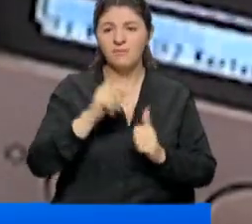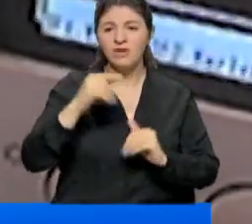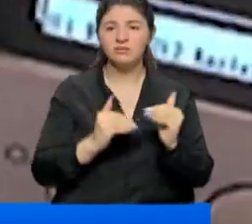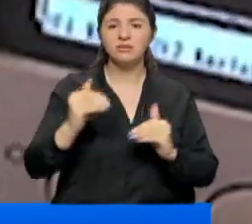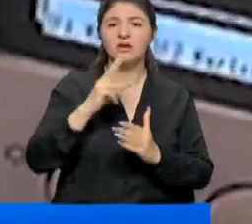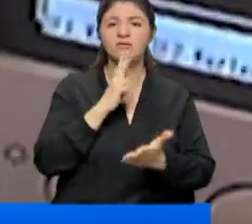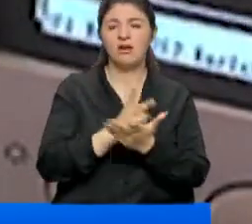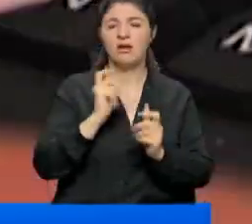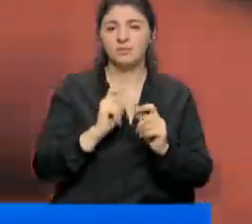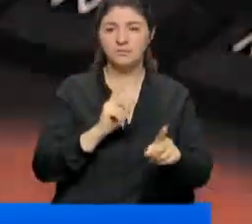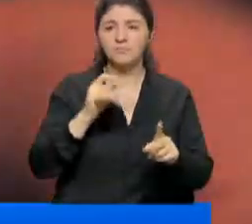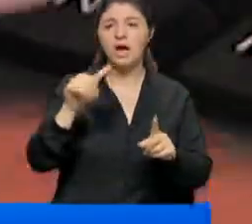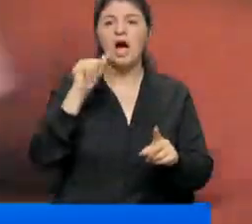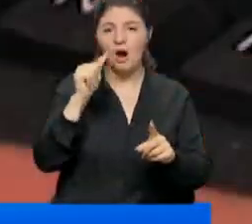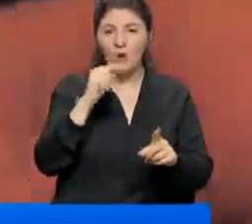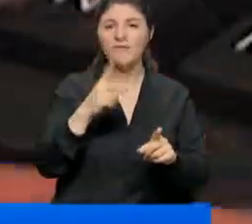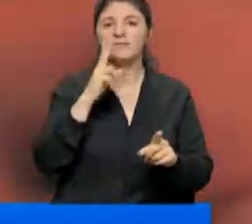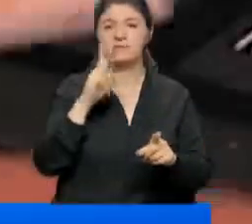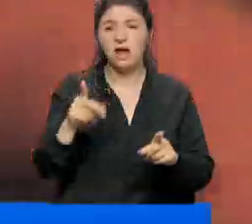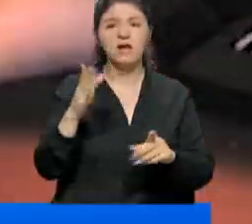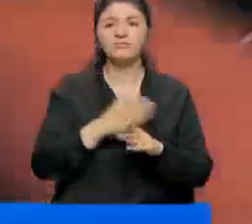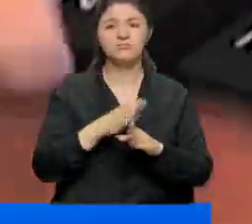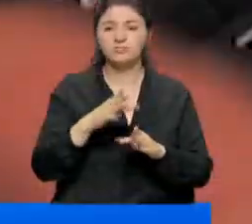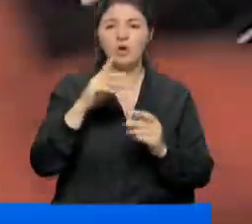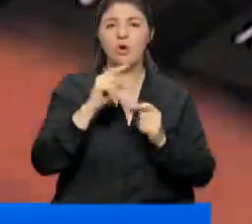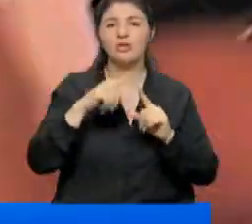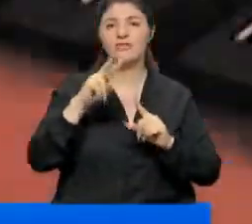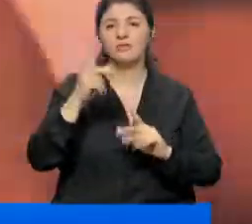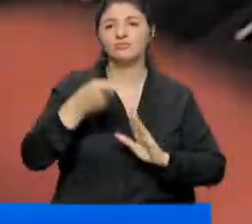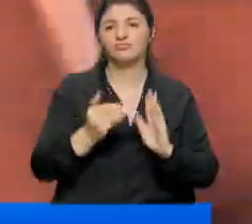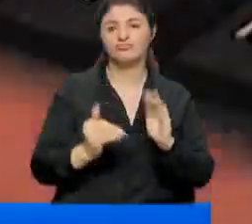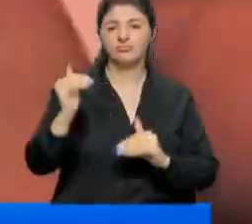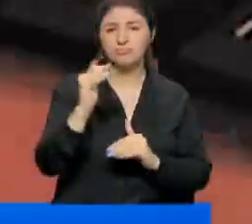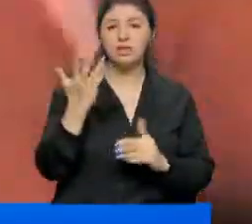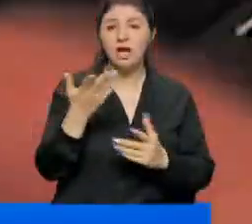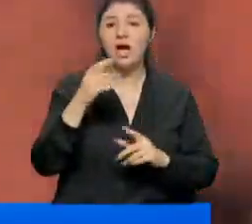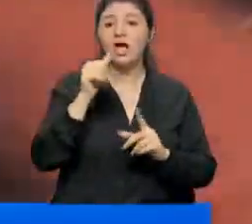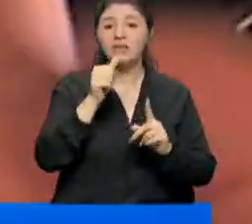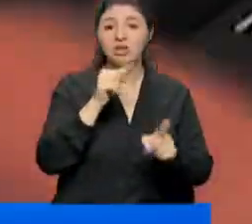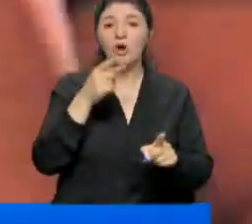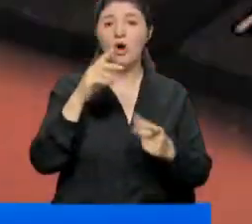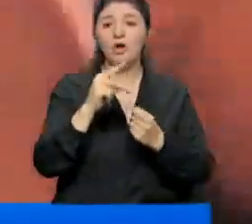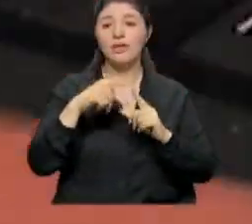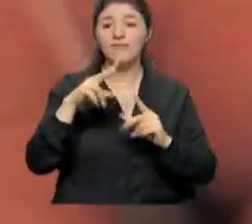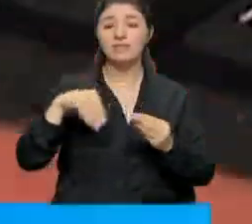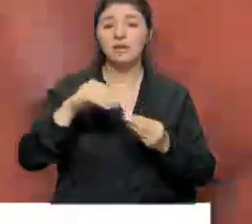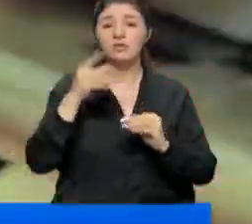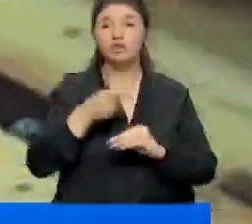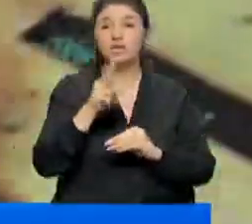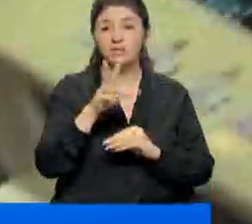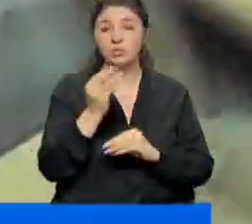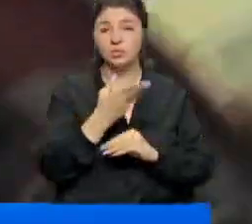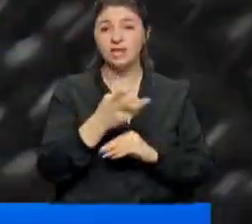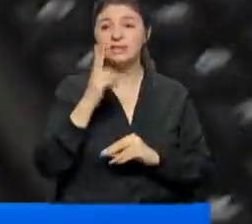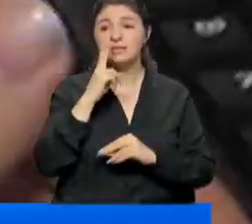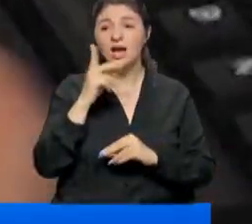vergi artışı kararı alındı alkollü içecekler ve sigara ürünlerinde ÖTV oranı arttırıldı alkollü içeceklerde ÖTV zammı yüzde yirmi